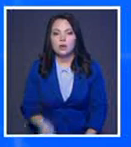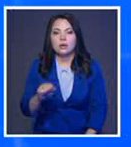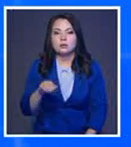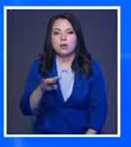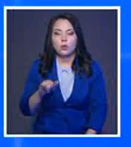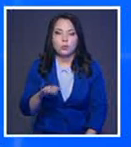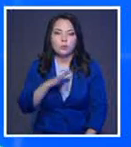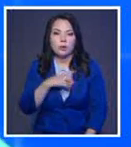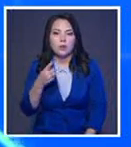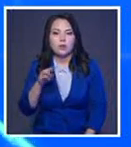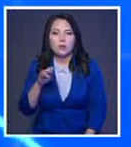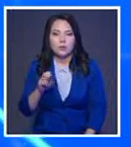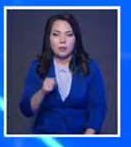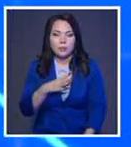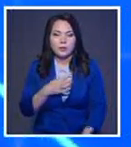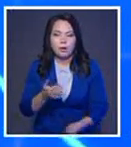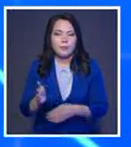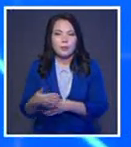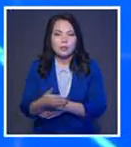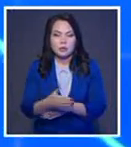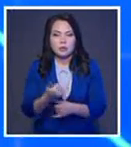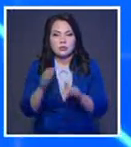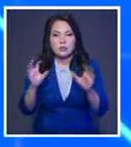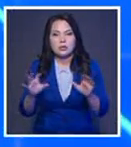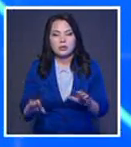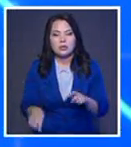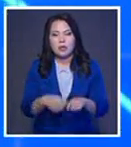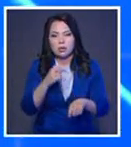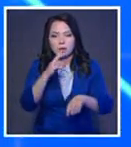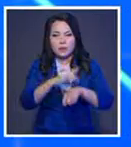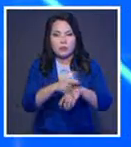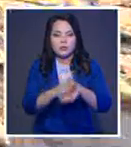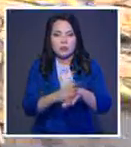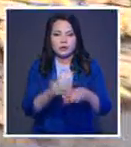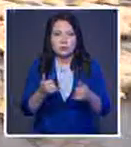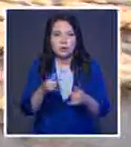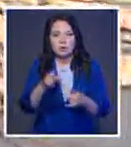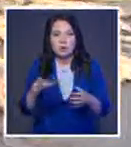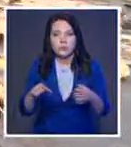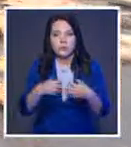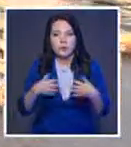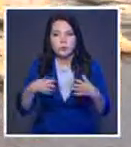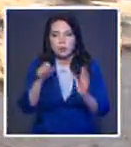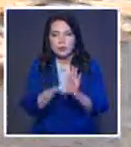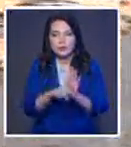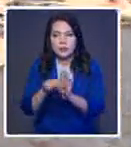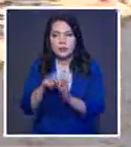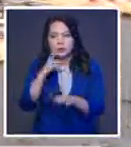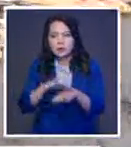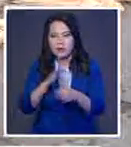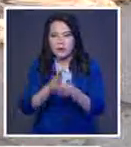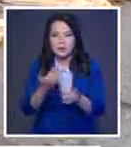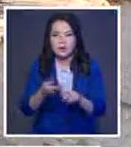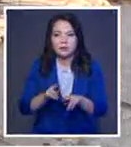Атырауда бір тоннадан астам бекіре тұқымдас балықты заңсыз аулаған браконьерлер ұсталды. Олар Исатай ауданы Жанбай кентінің маңында қолға түскен.